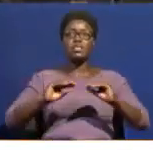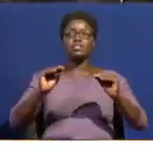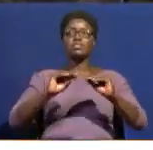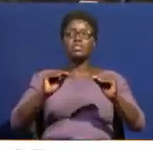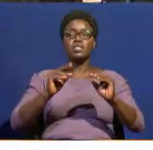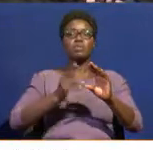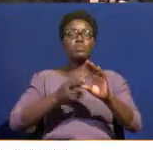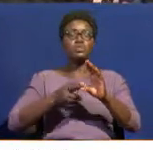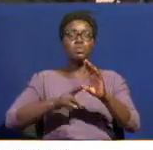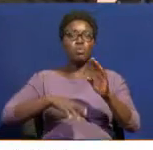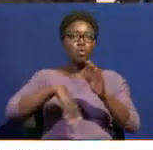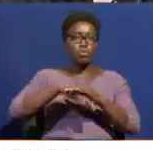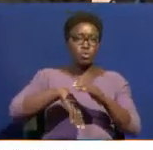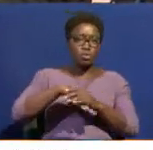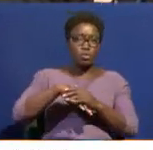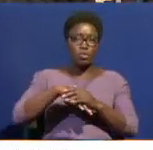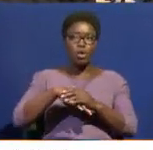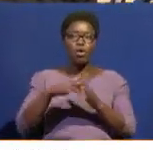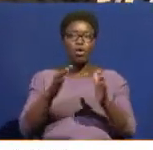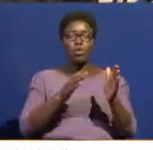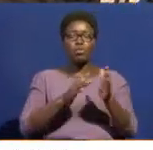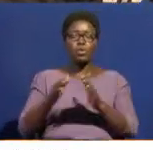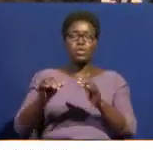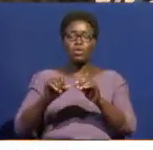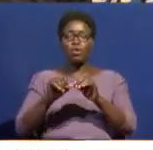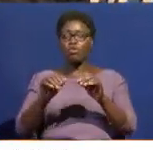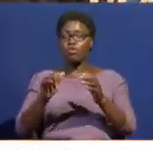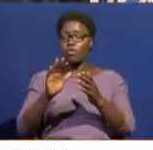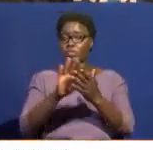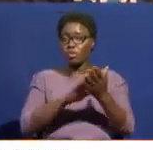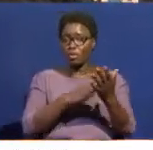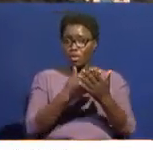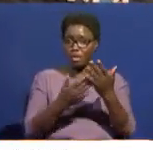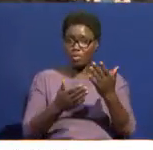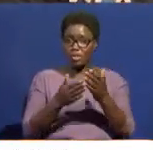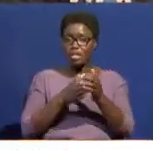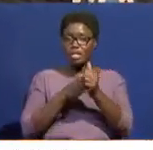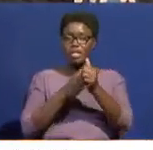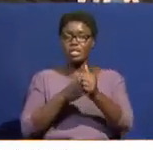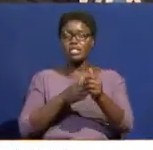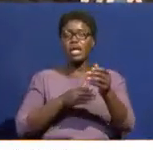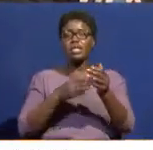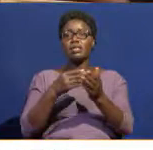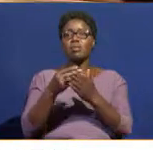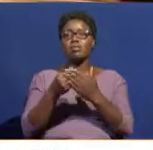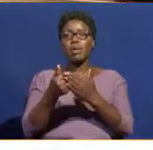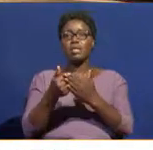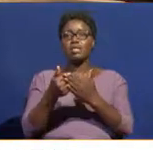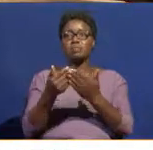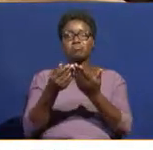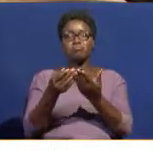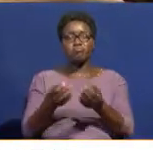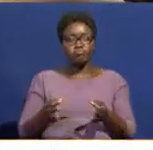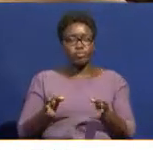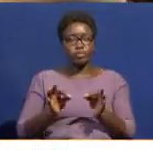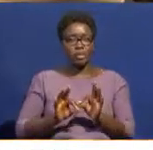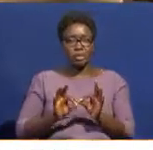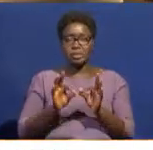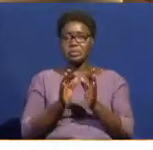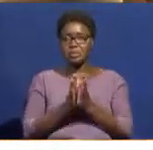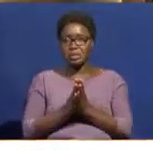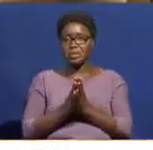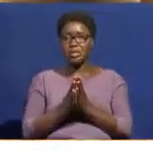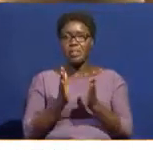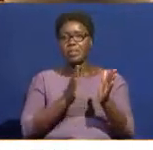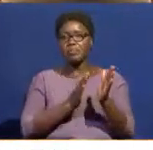wa vilabu vya soka kuhusu pangaji mikakati, utawala na usimamizi wa fedha. Afisa mkuu wa FIFA wa mipango ya